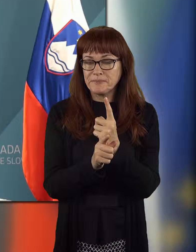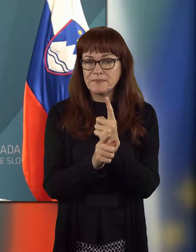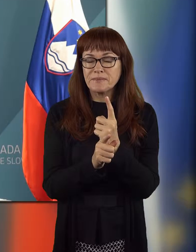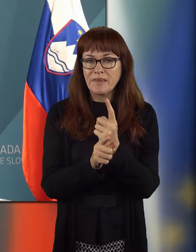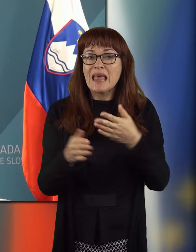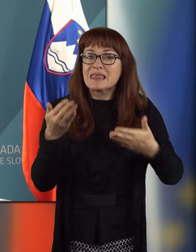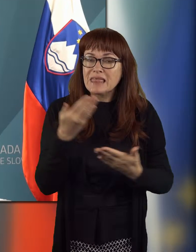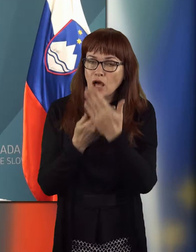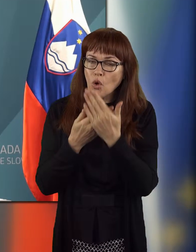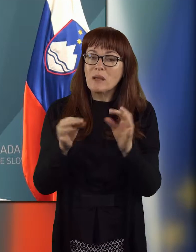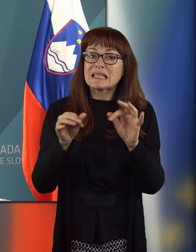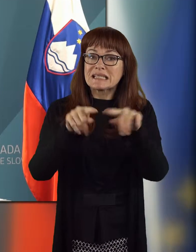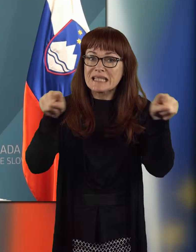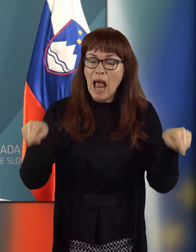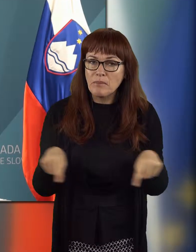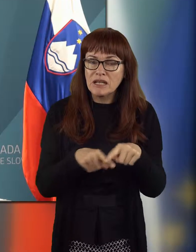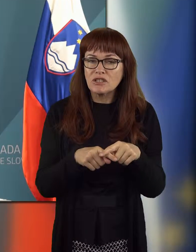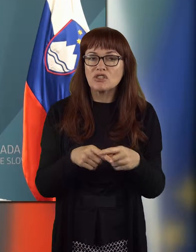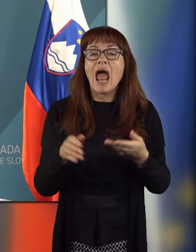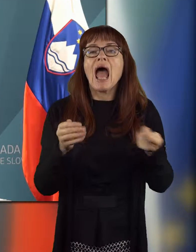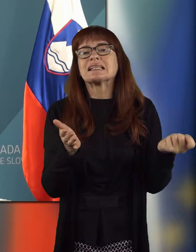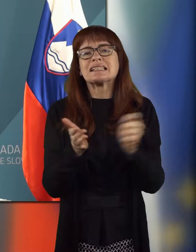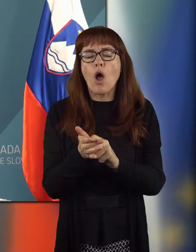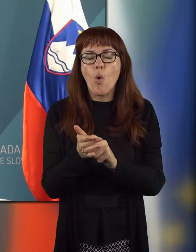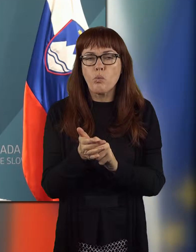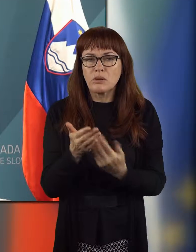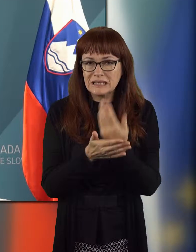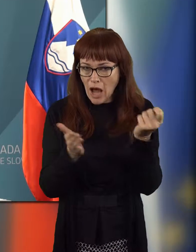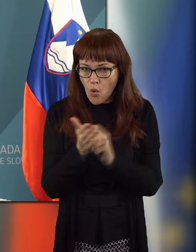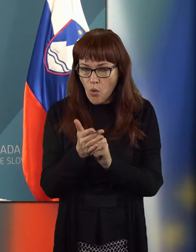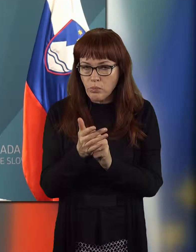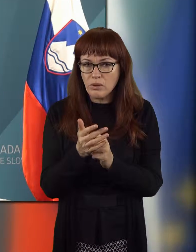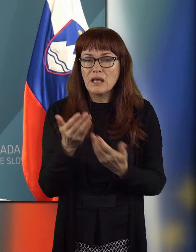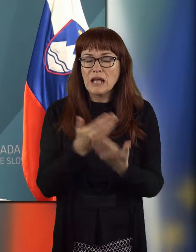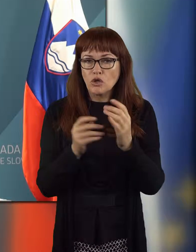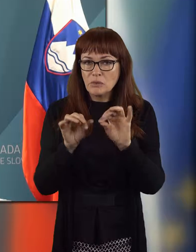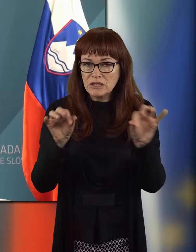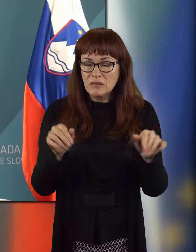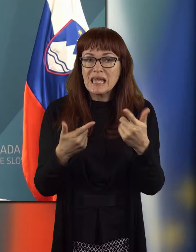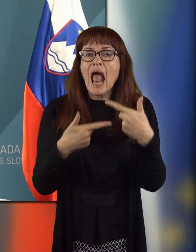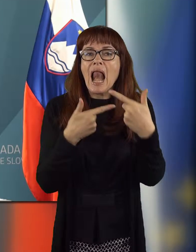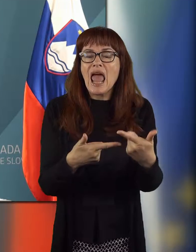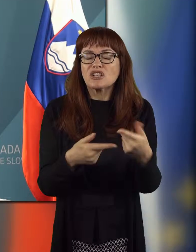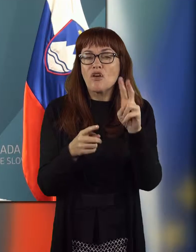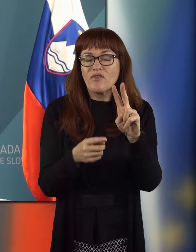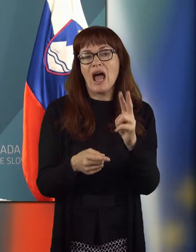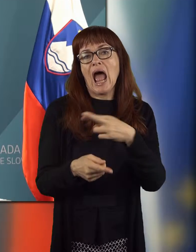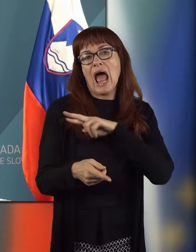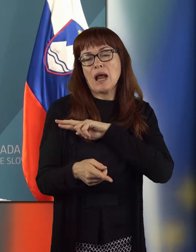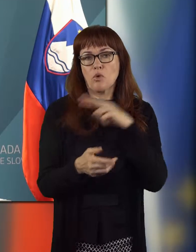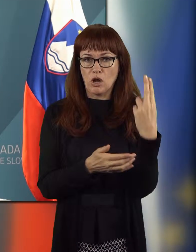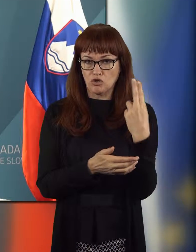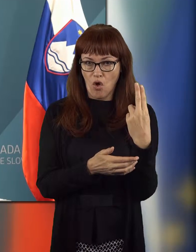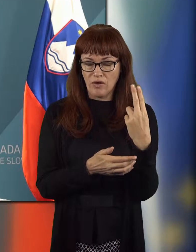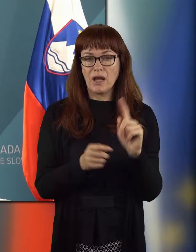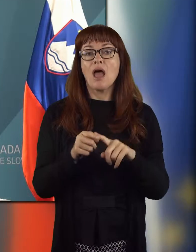tudi nadomestna zemljišča, zakup nadomestnih zemljišč za tiste, katerih zemljišča ležijo v Republiki